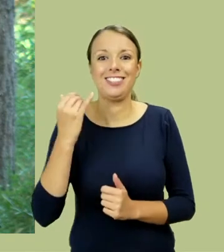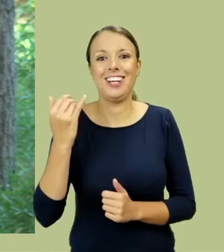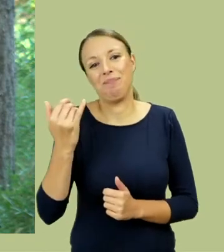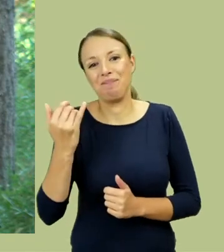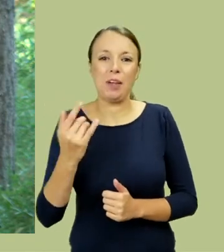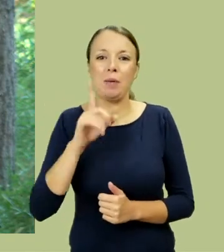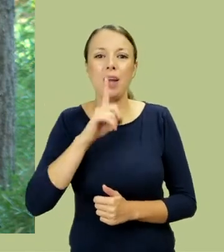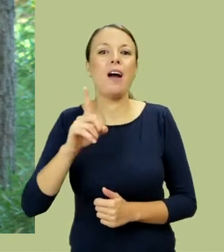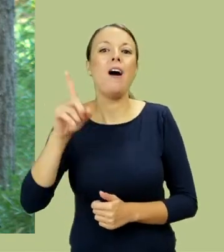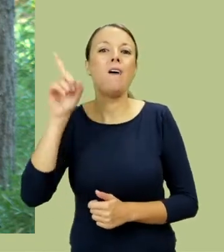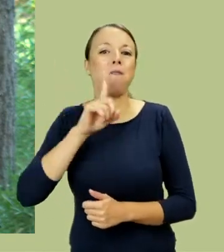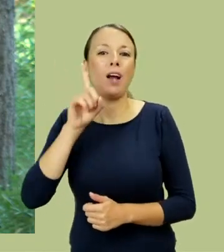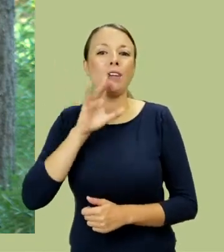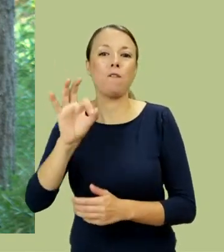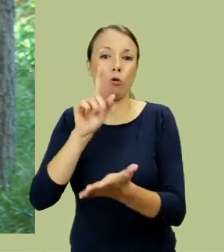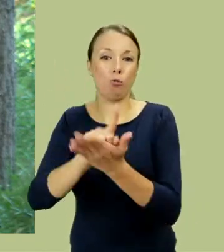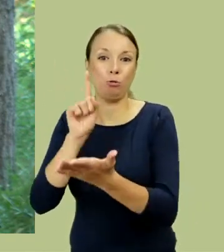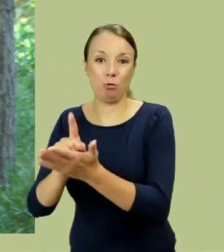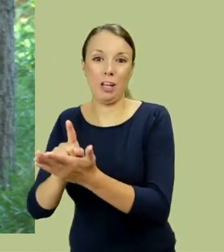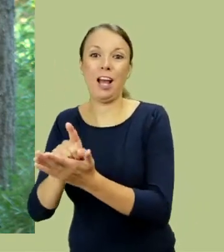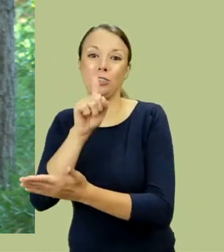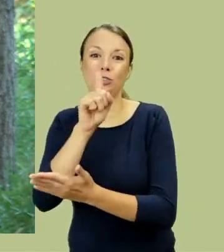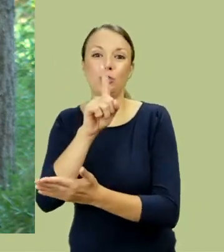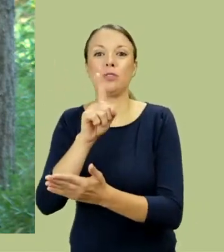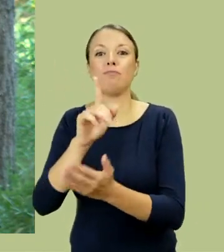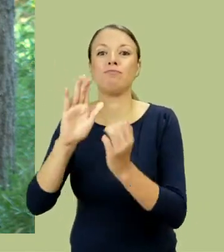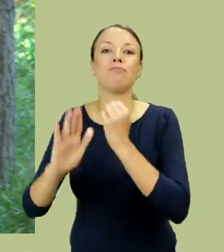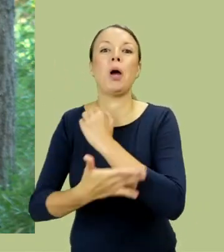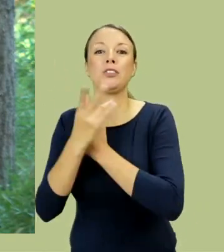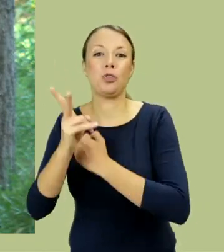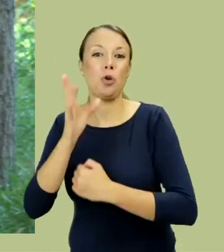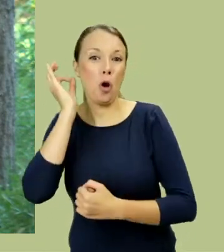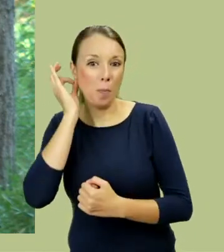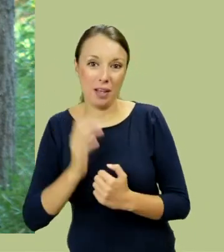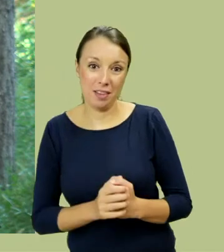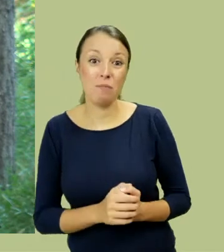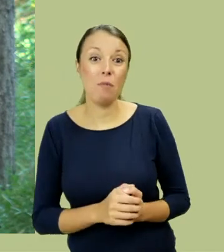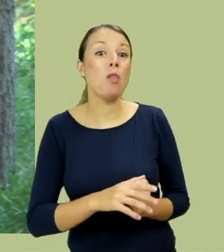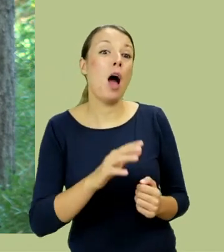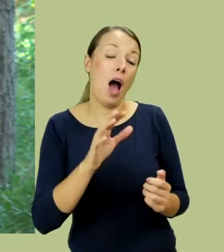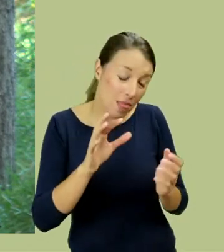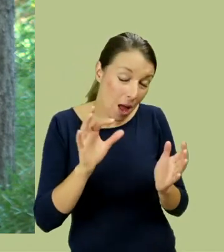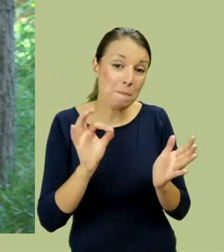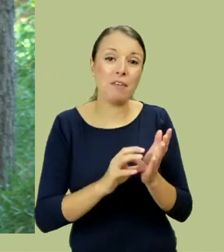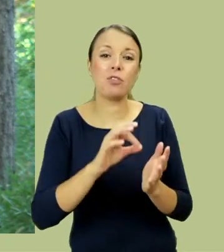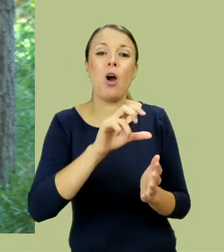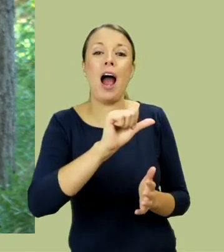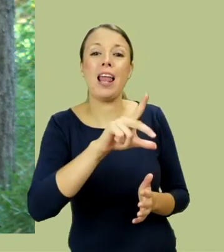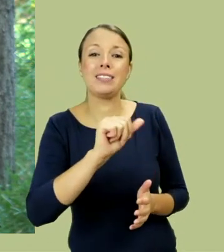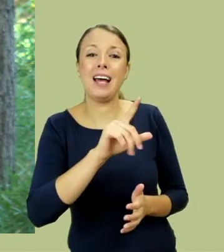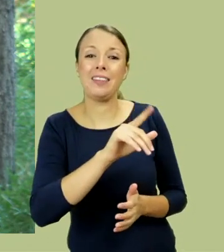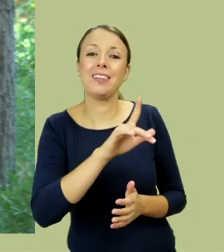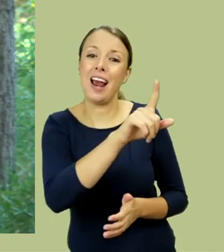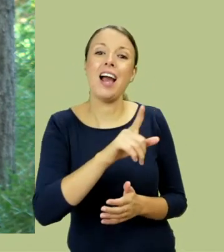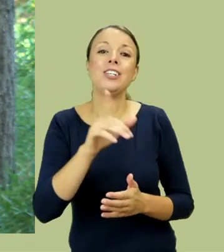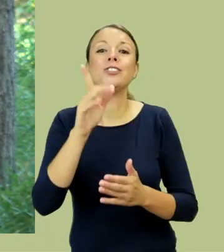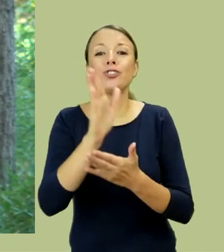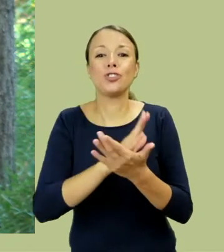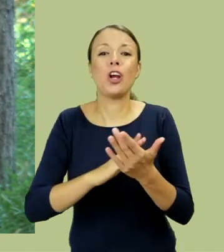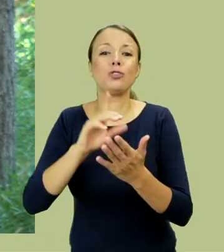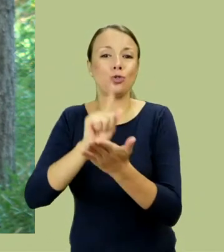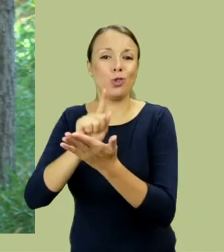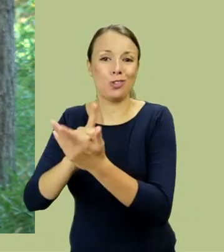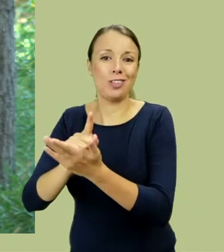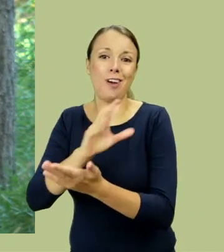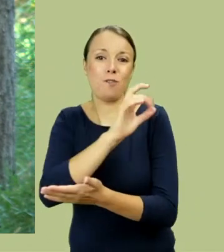i Aleksandra za częścią sukcesów Piłsudskiego na pewno stała. Nie generalizujmy, tu przyznam, że